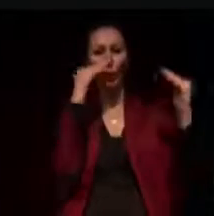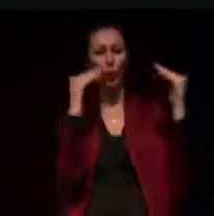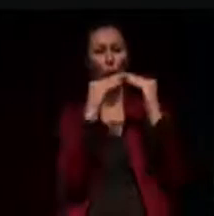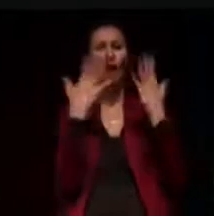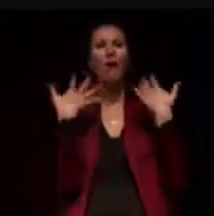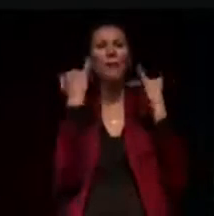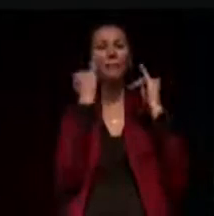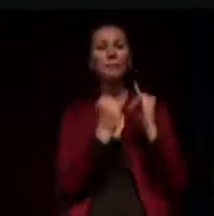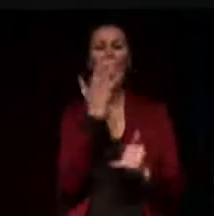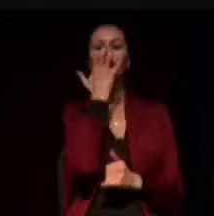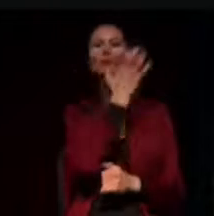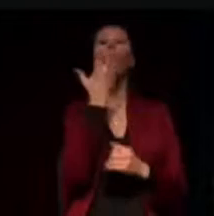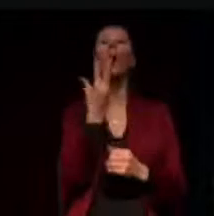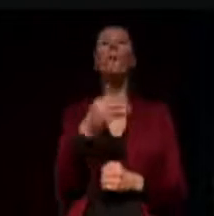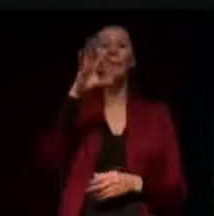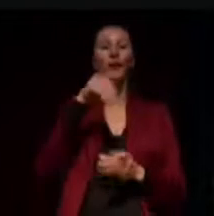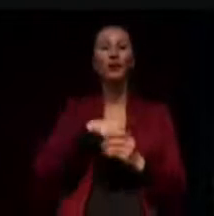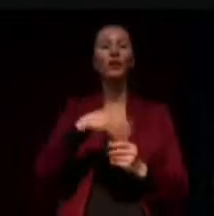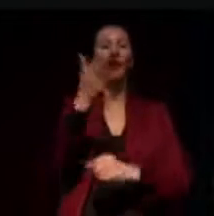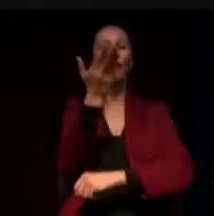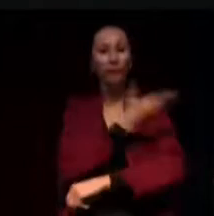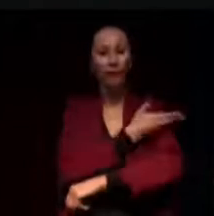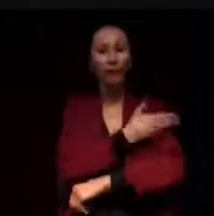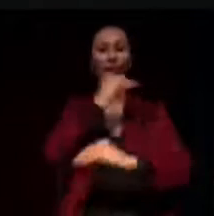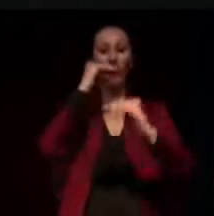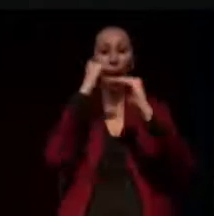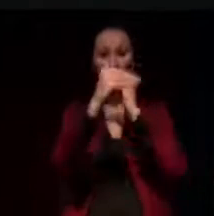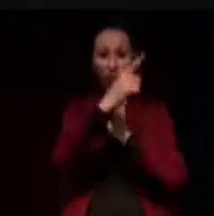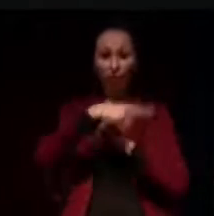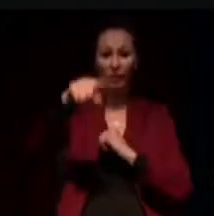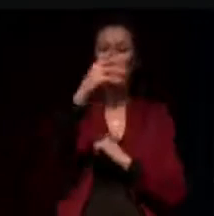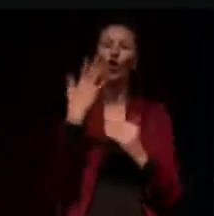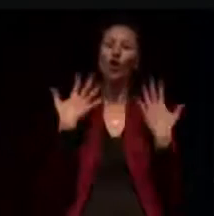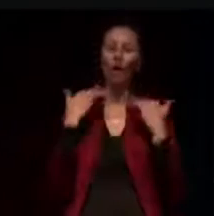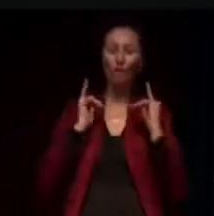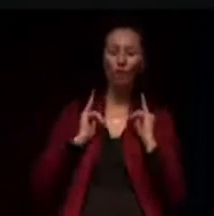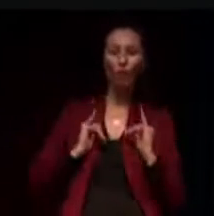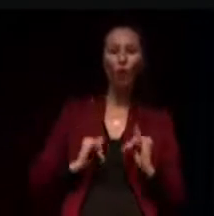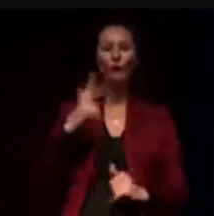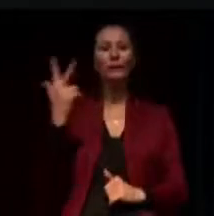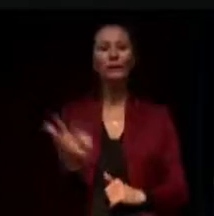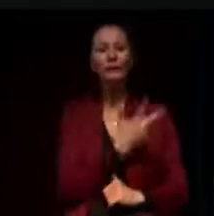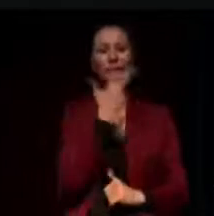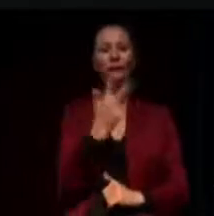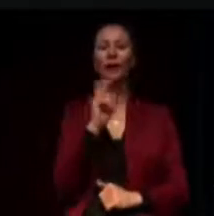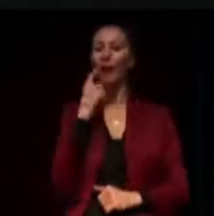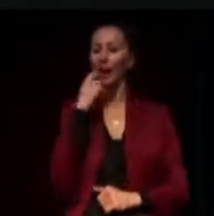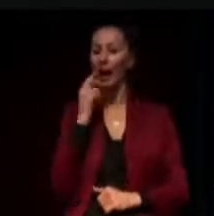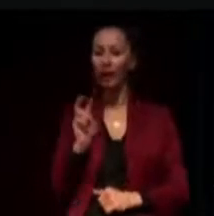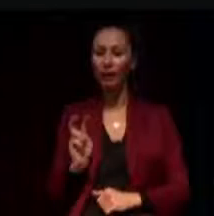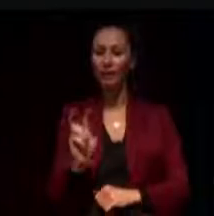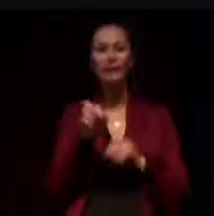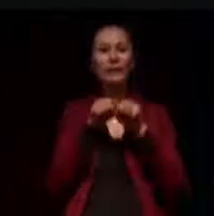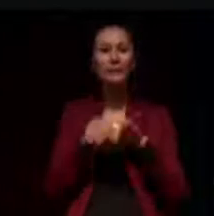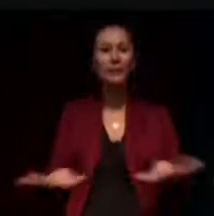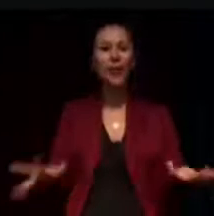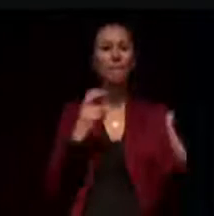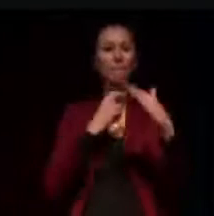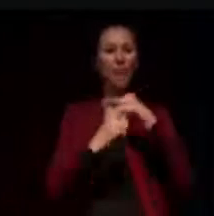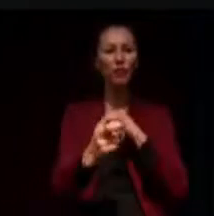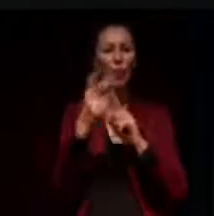daha halkın, vatandaşın konforla ve hızla hareket edici raylı sistemlerdir.